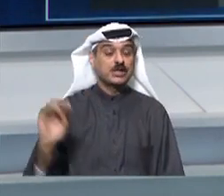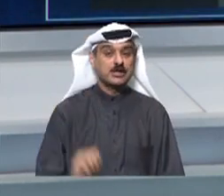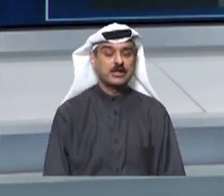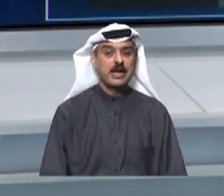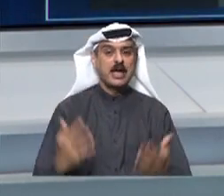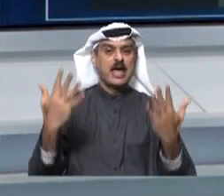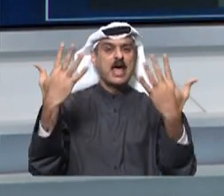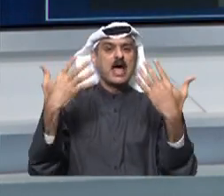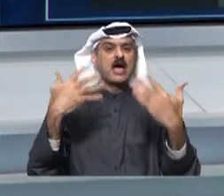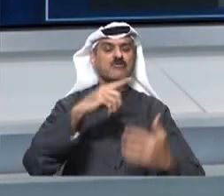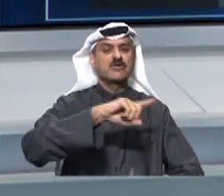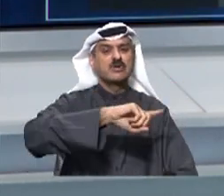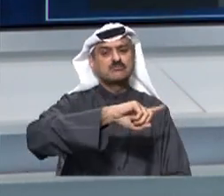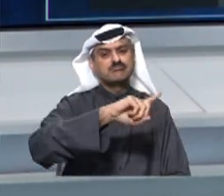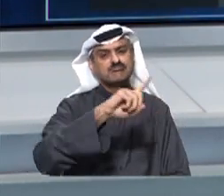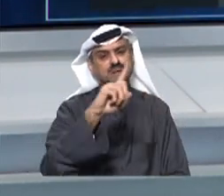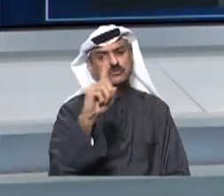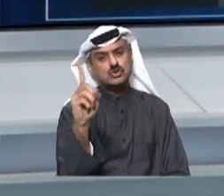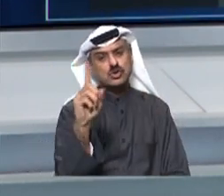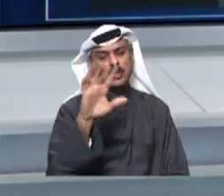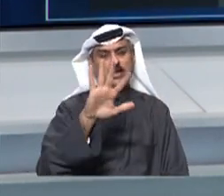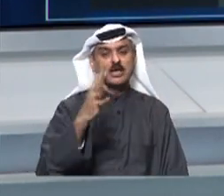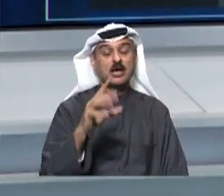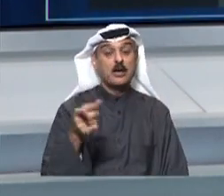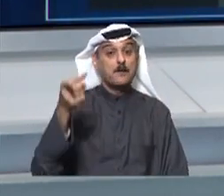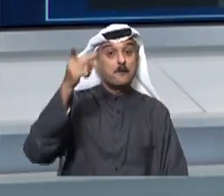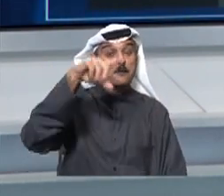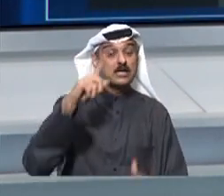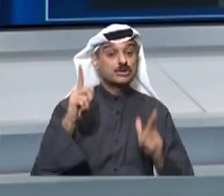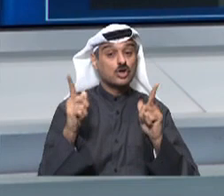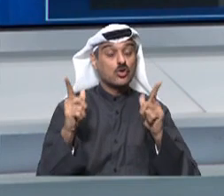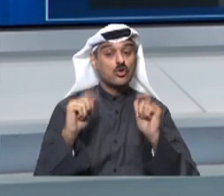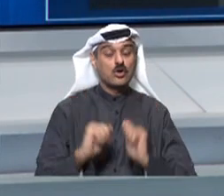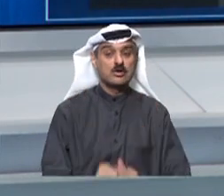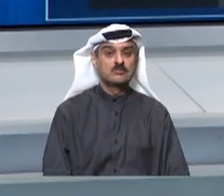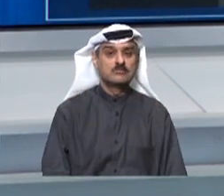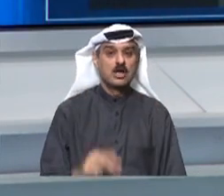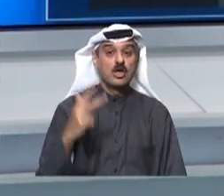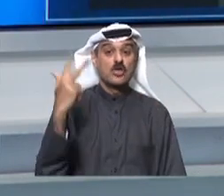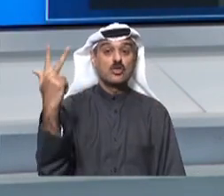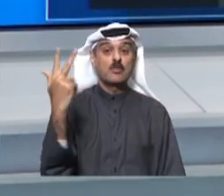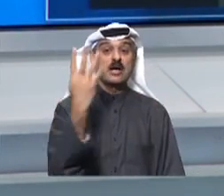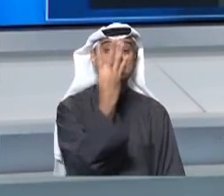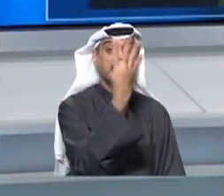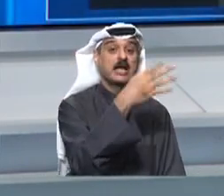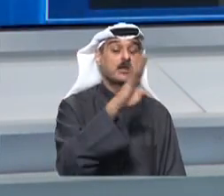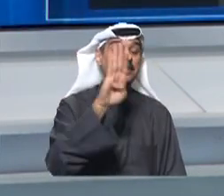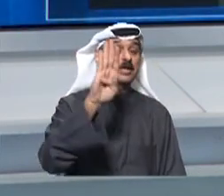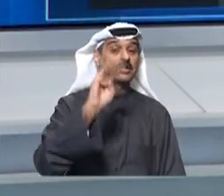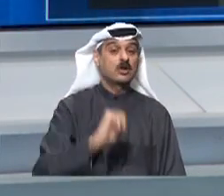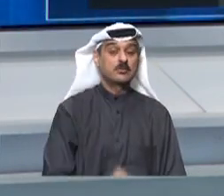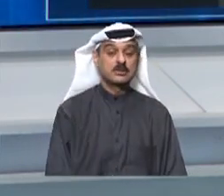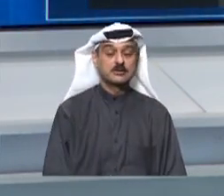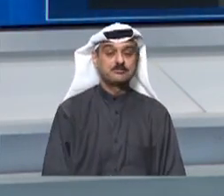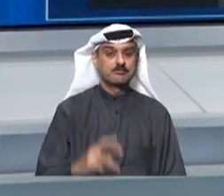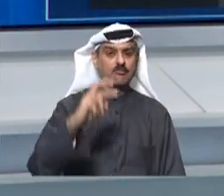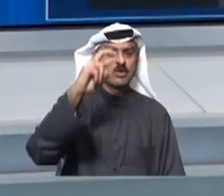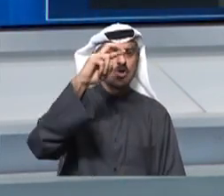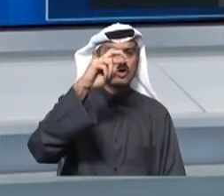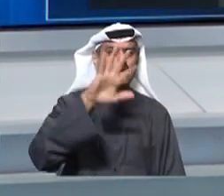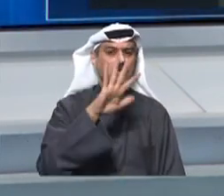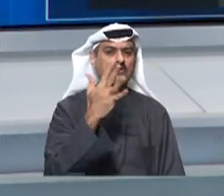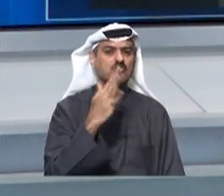إلى معتدلة السرعة، وقد تنشط على فترات في نهار يوم الغد، قد تصل ما بين 8 إلى 40 كيلومتر في الساعة، وفي يوم الأحد قد تتفاوت ما